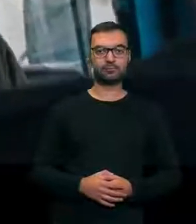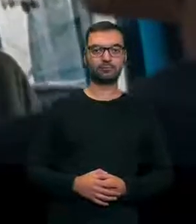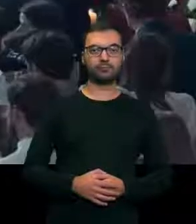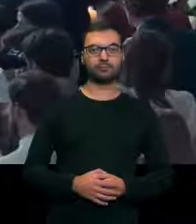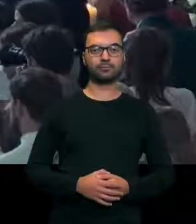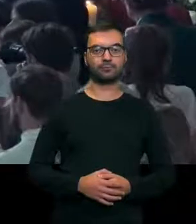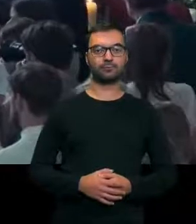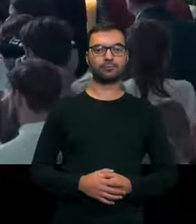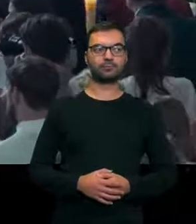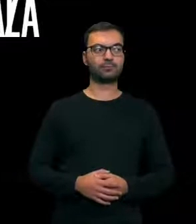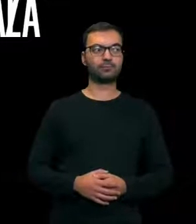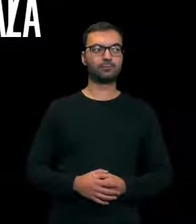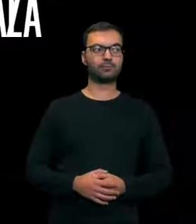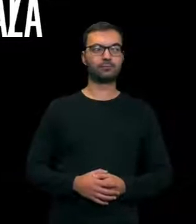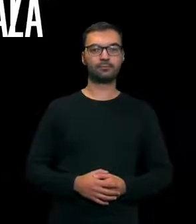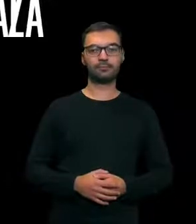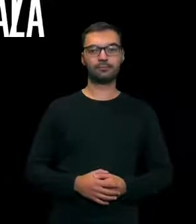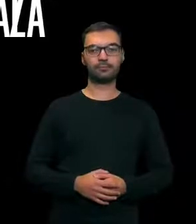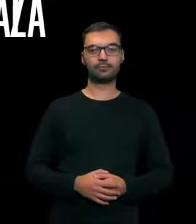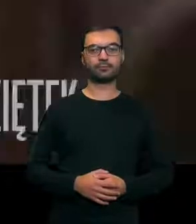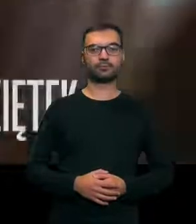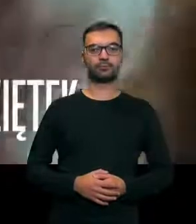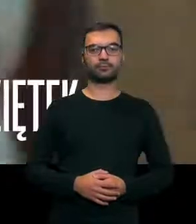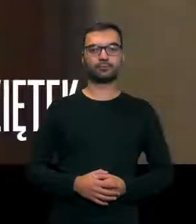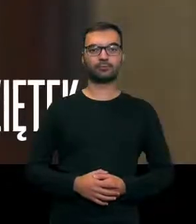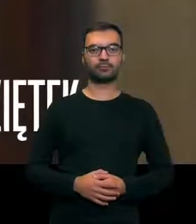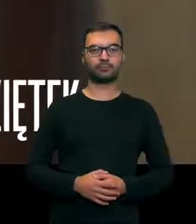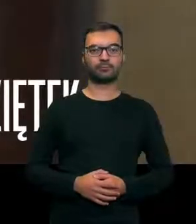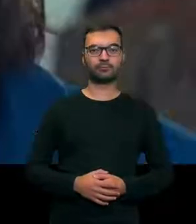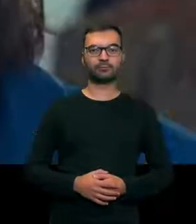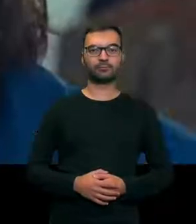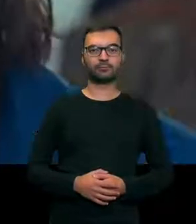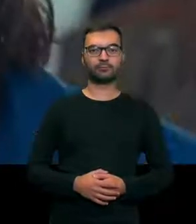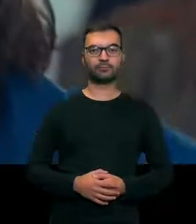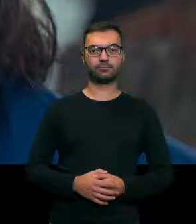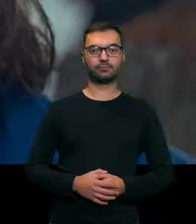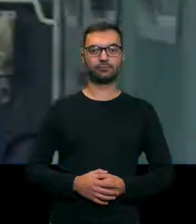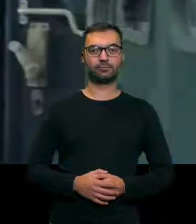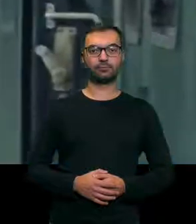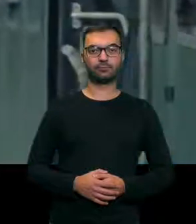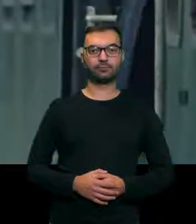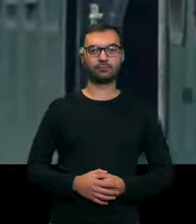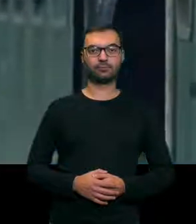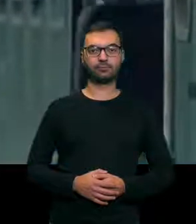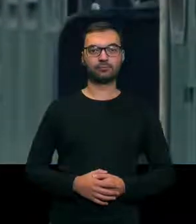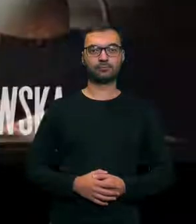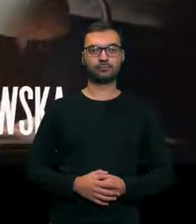Oscara. Nowy film twórców Ostatniej Rodziny i Bożego Ciała.